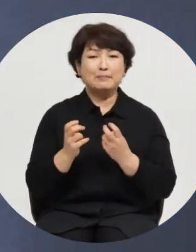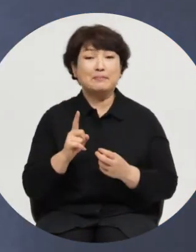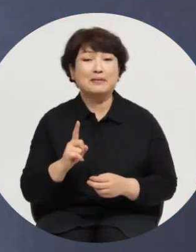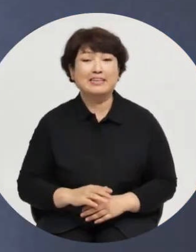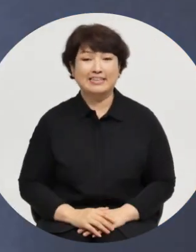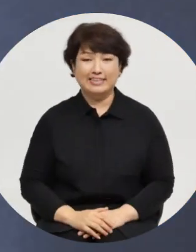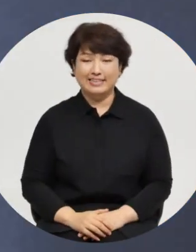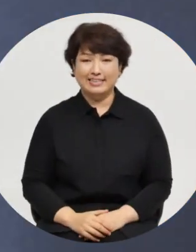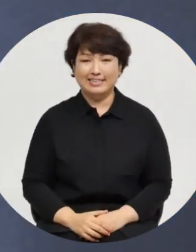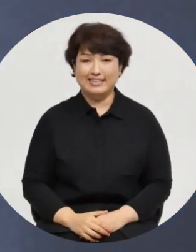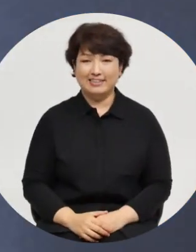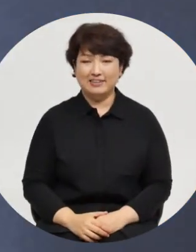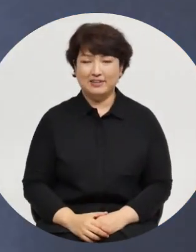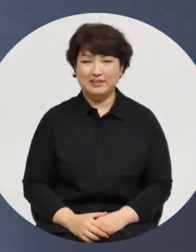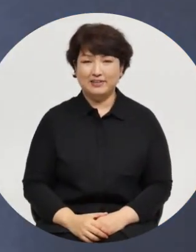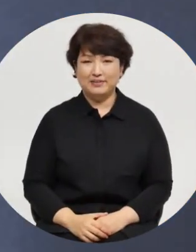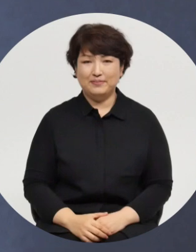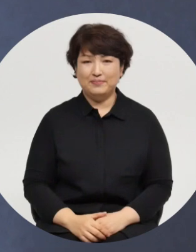소스 스